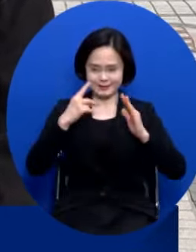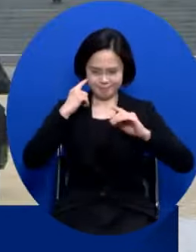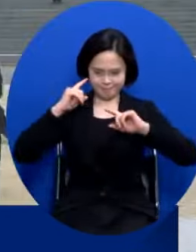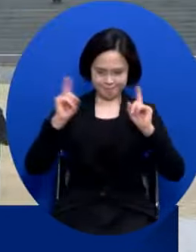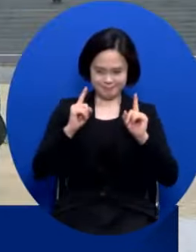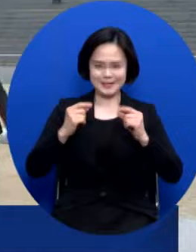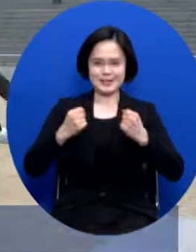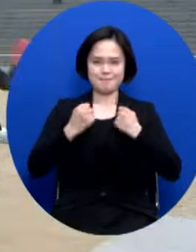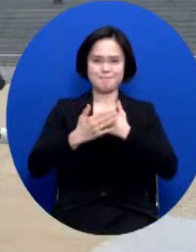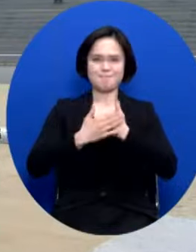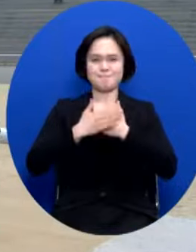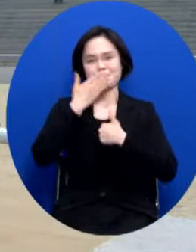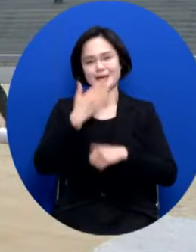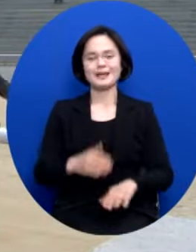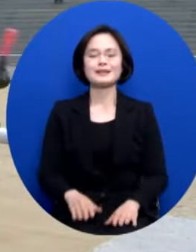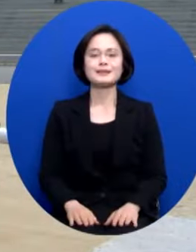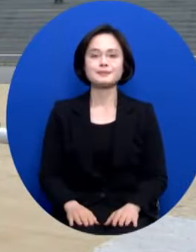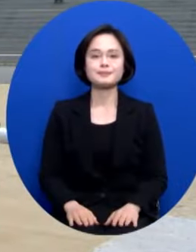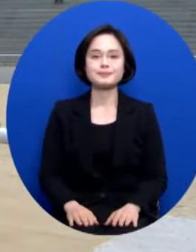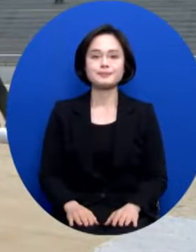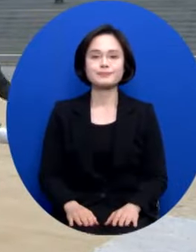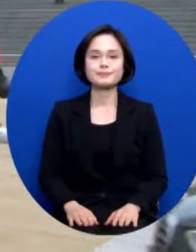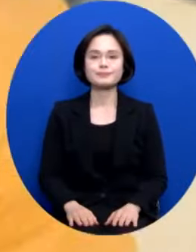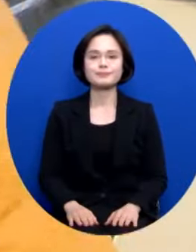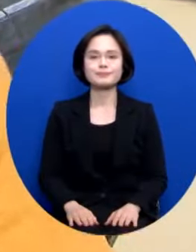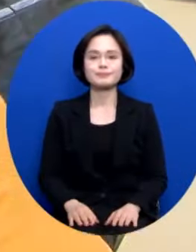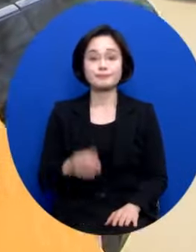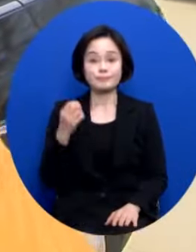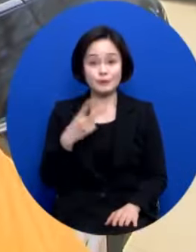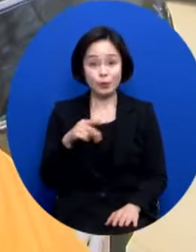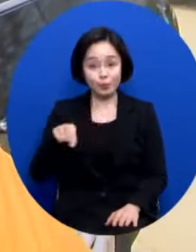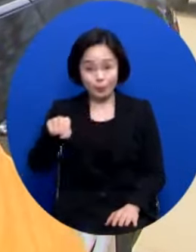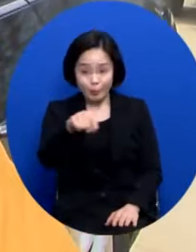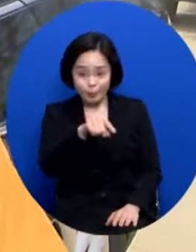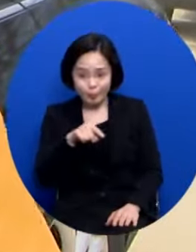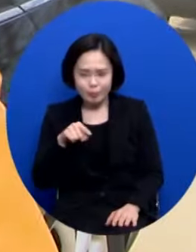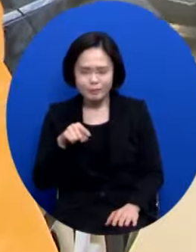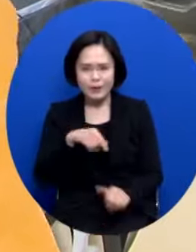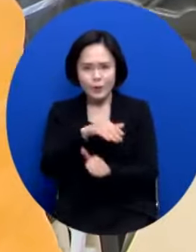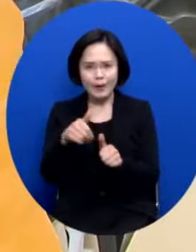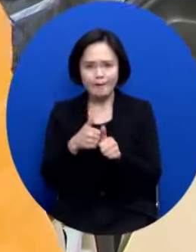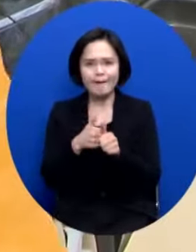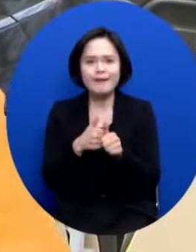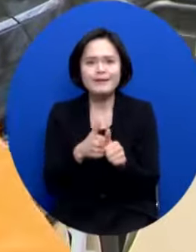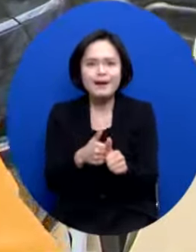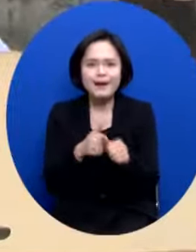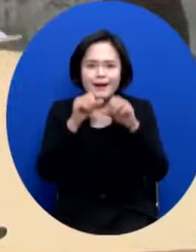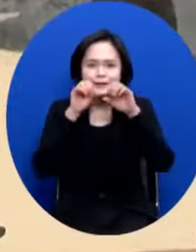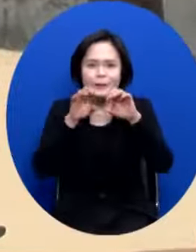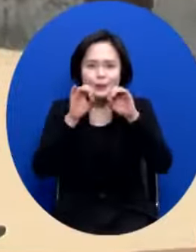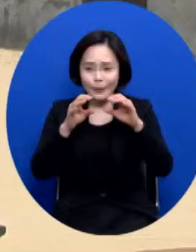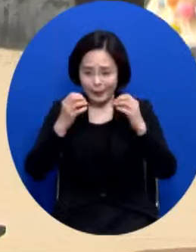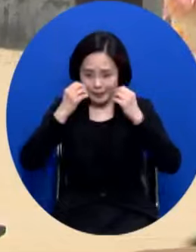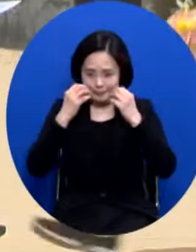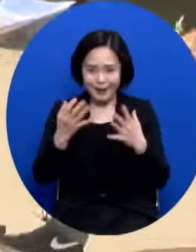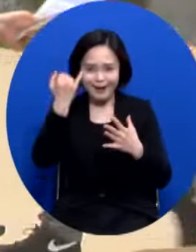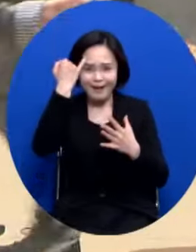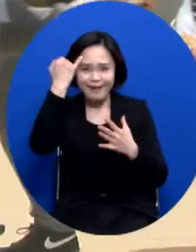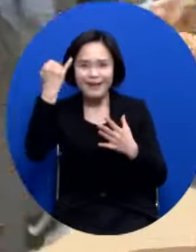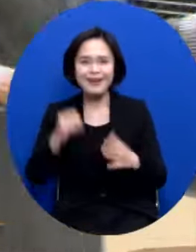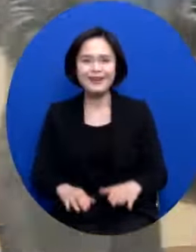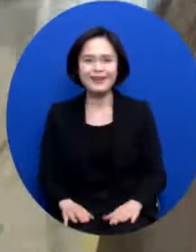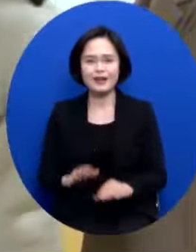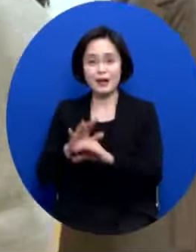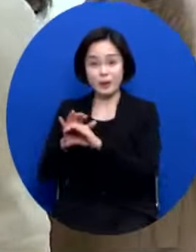것 같아요. 환경 변화에 따른 과감한 도전도 눈길을 끈 바 있습니다. 팬데믹 때는 드라이브인 워십으로 예배를